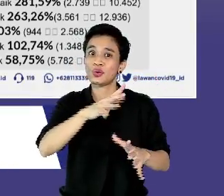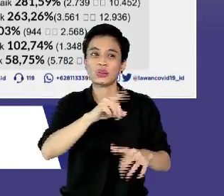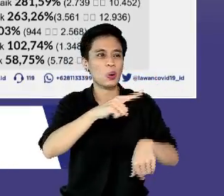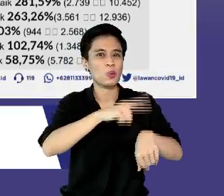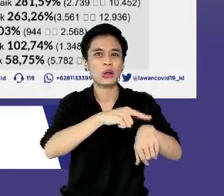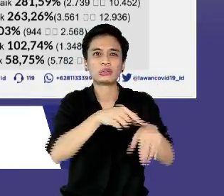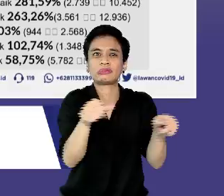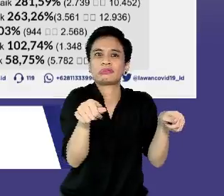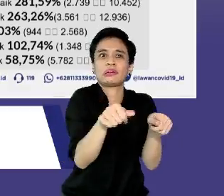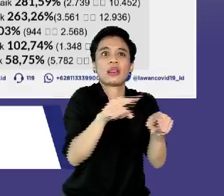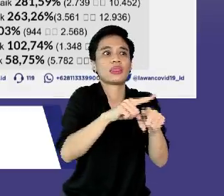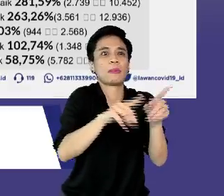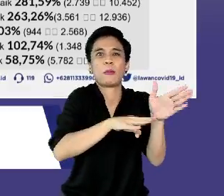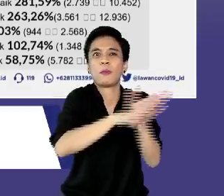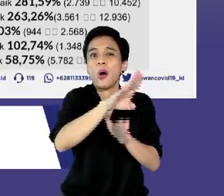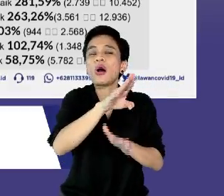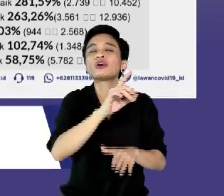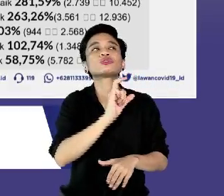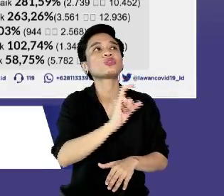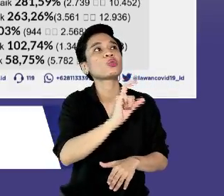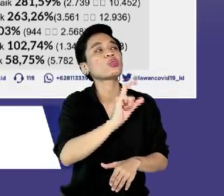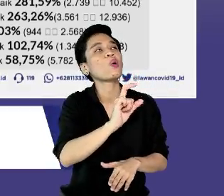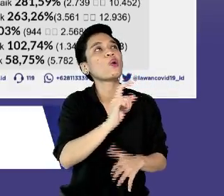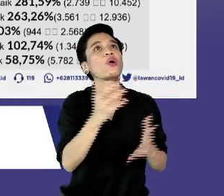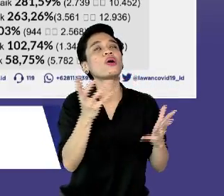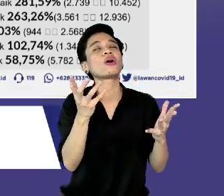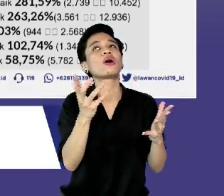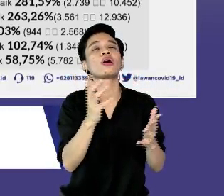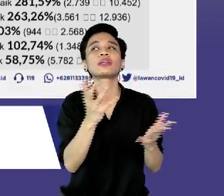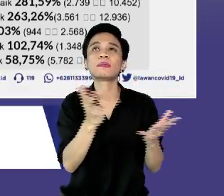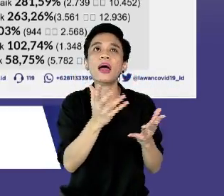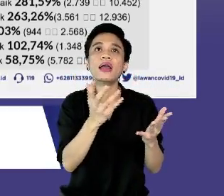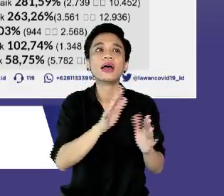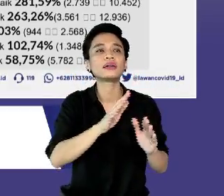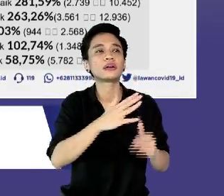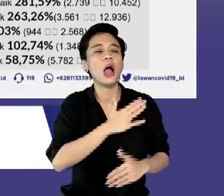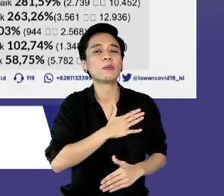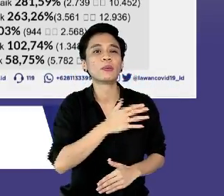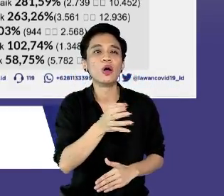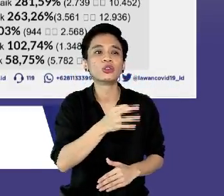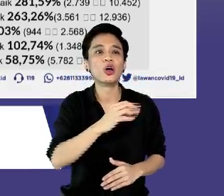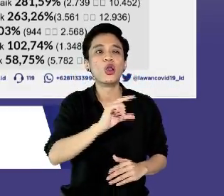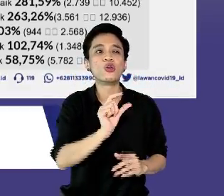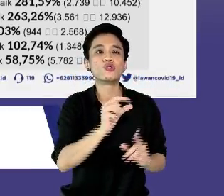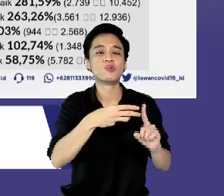yang singkat. Contohnya, kenaikan kasus pada beberapa kabupaten kota di